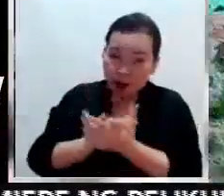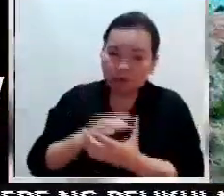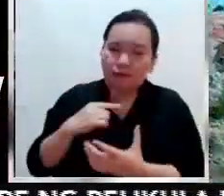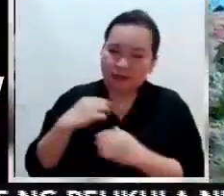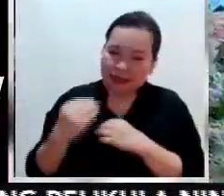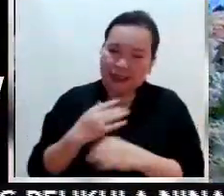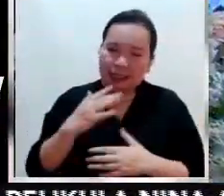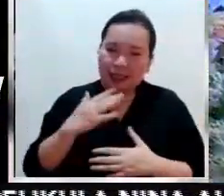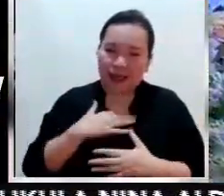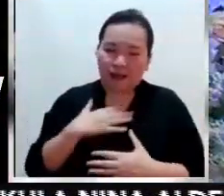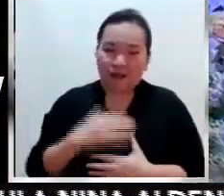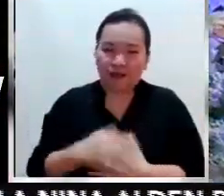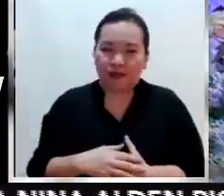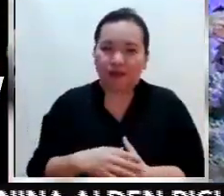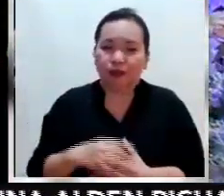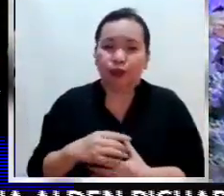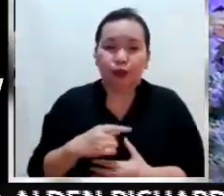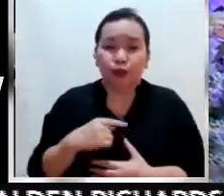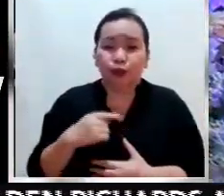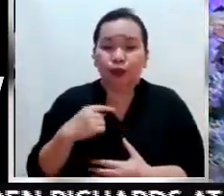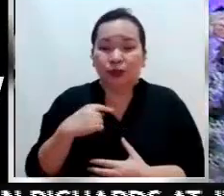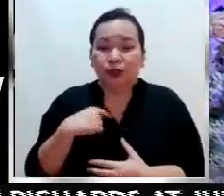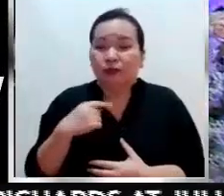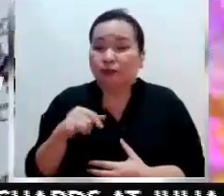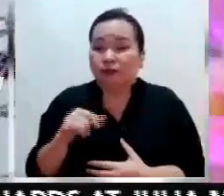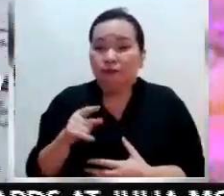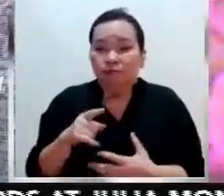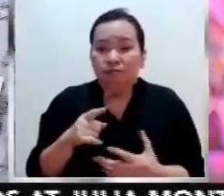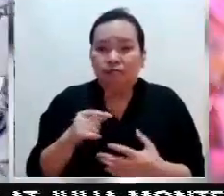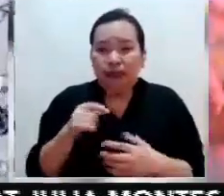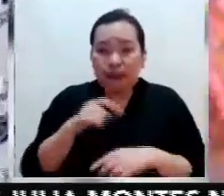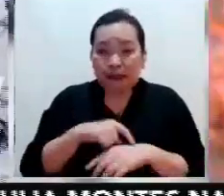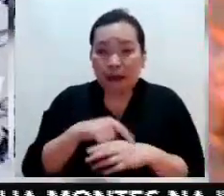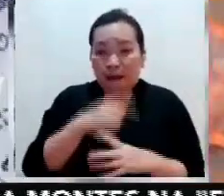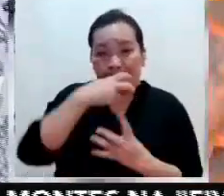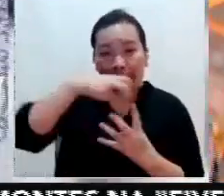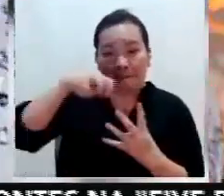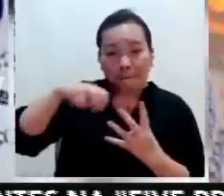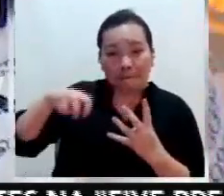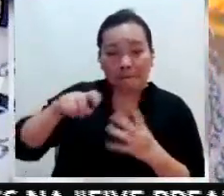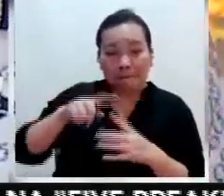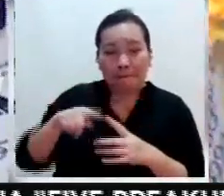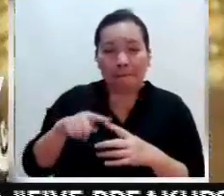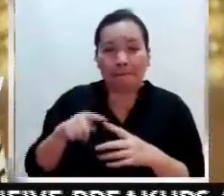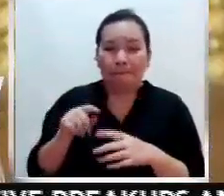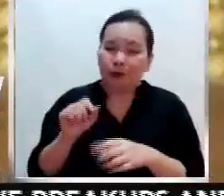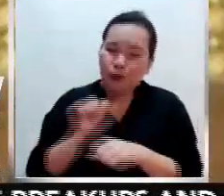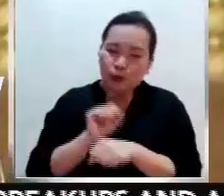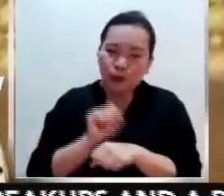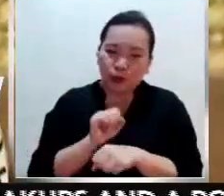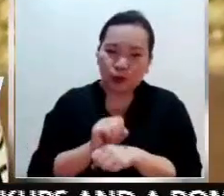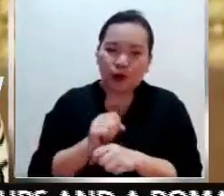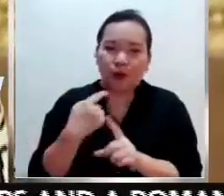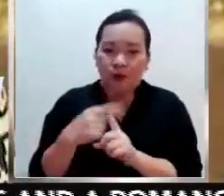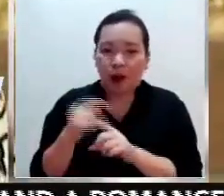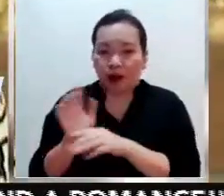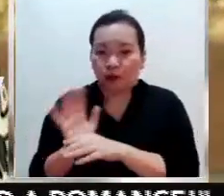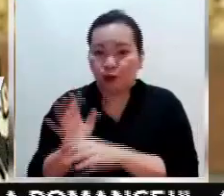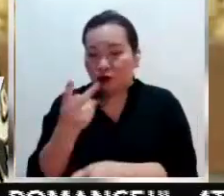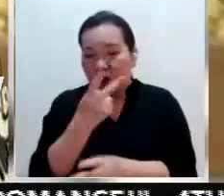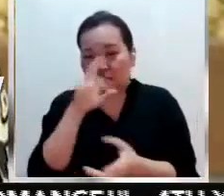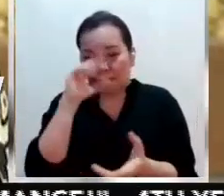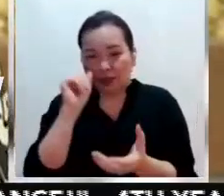Dong, isinasabay niya sa kabi-kabilang showbiz commitments, gaya ng pelikula nila ni Yan Yan. Masarap na yung